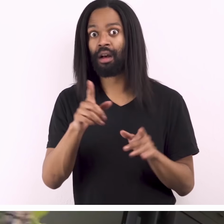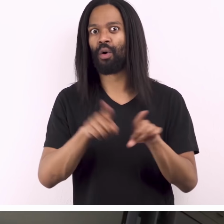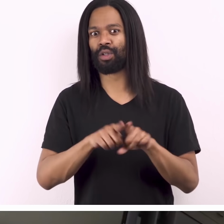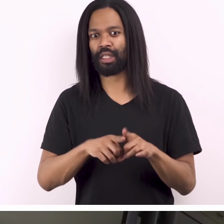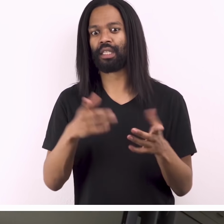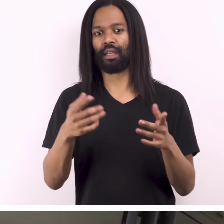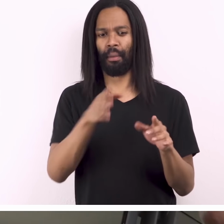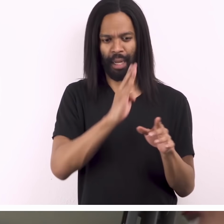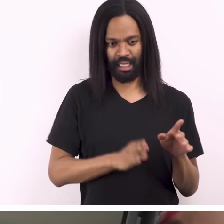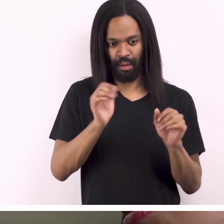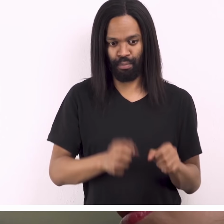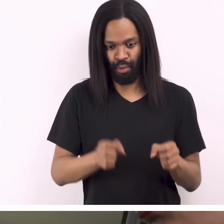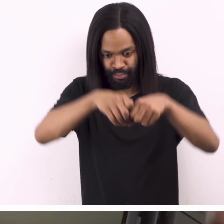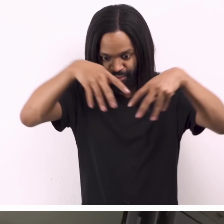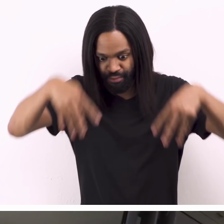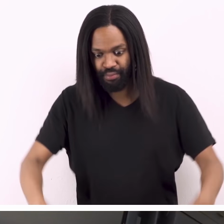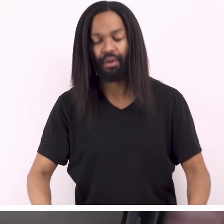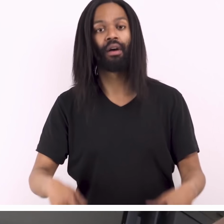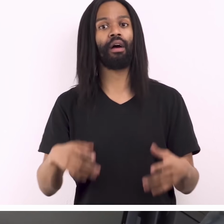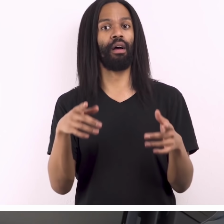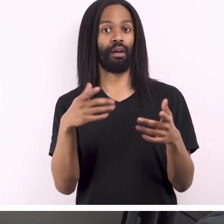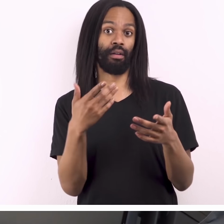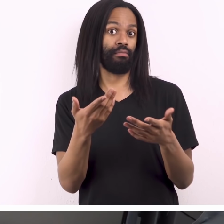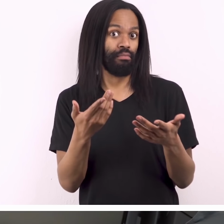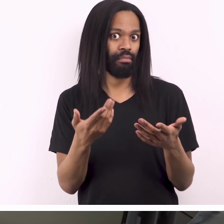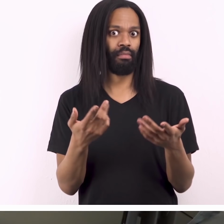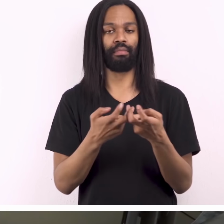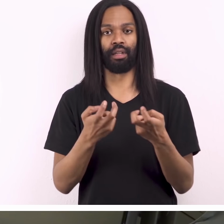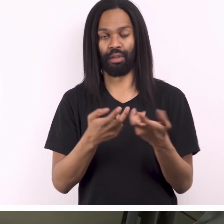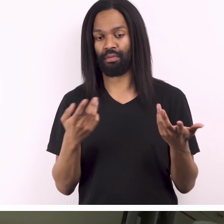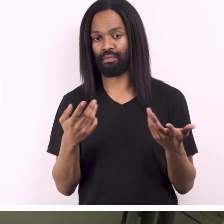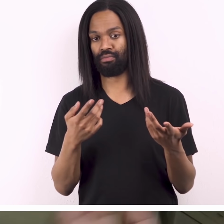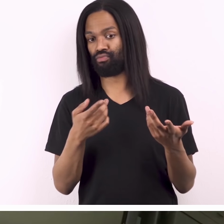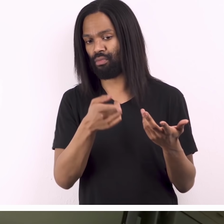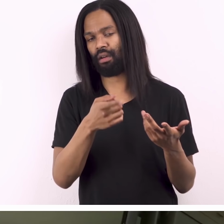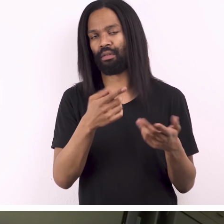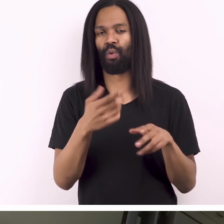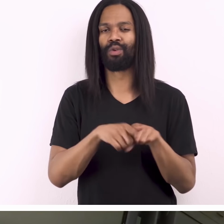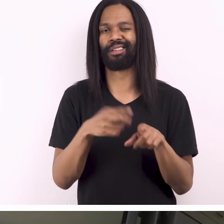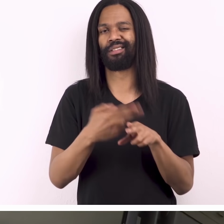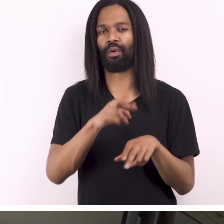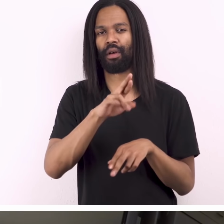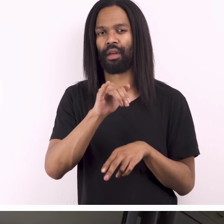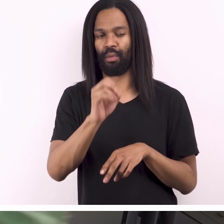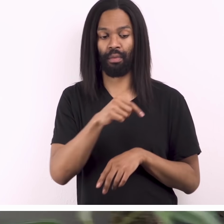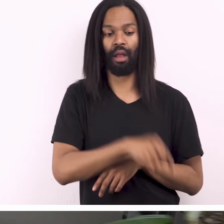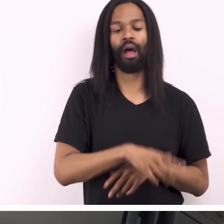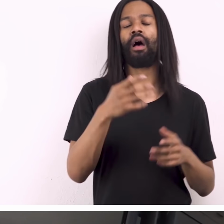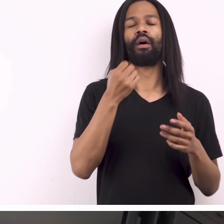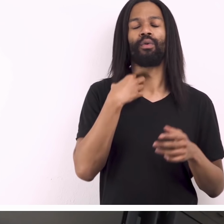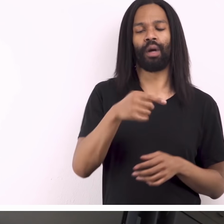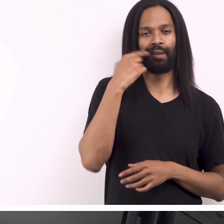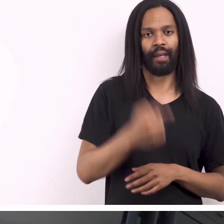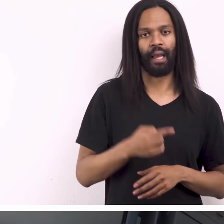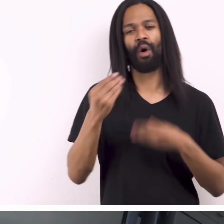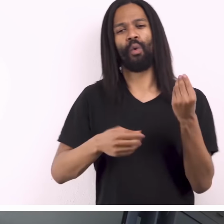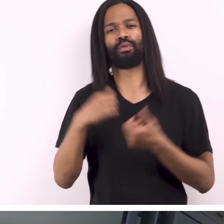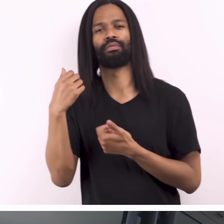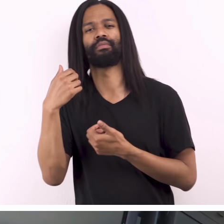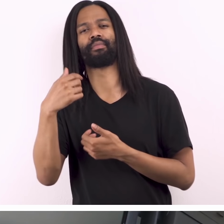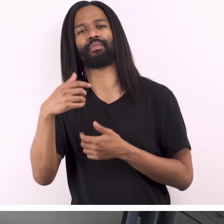des espèces de cultivars du Rio qui sont tout simplement voilà, le White Cream, le Silver Stripe. Là, je vous présente le